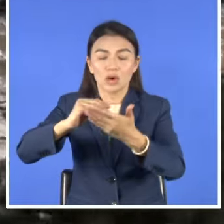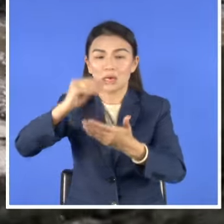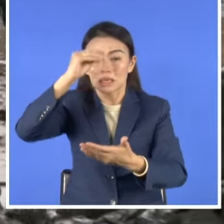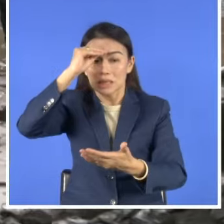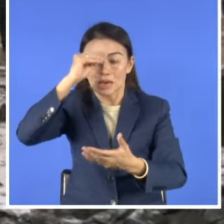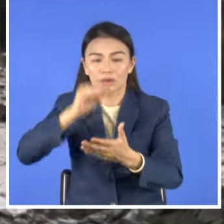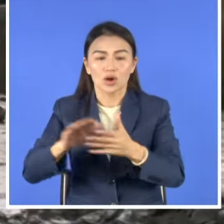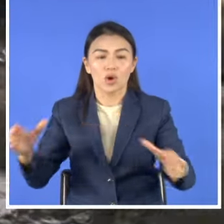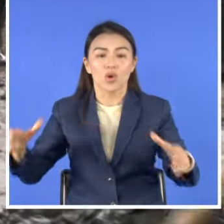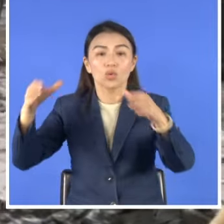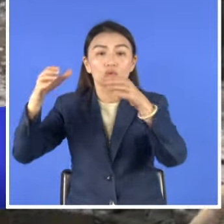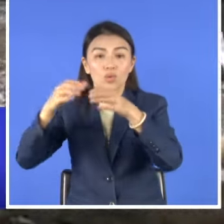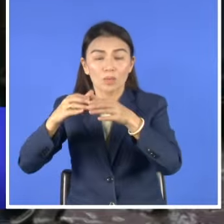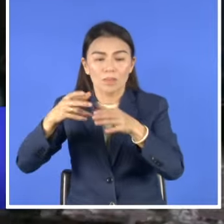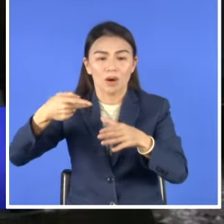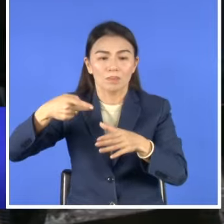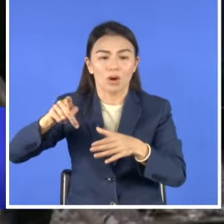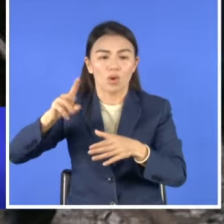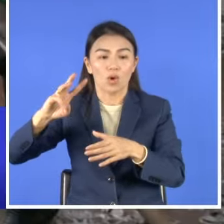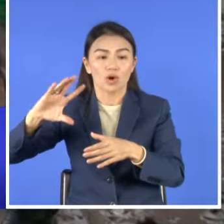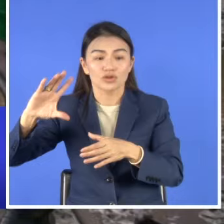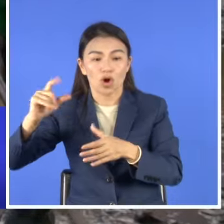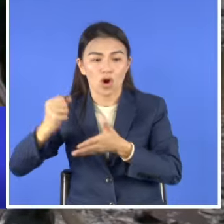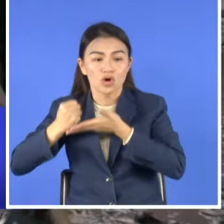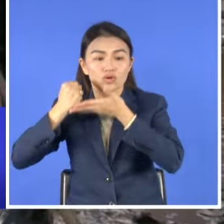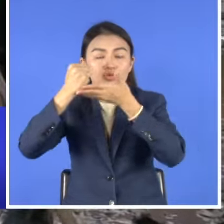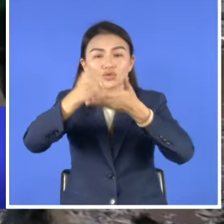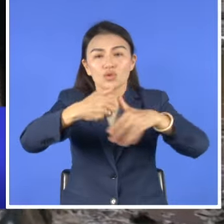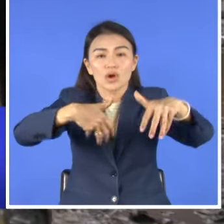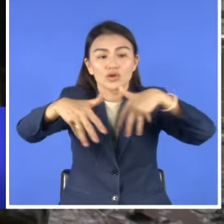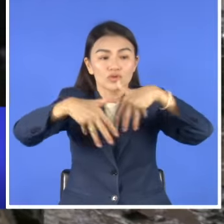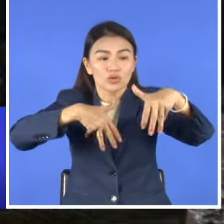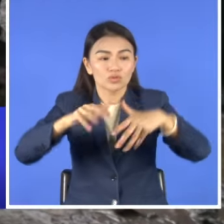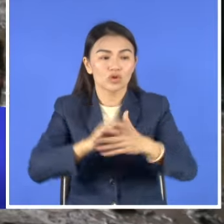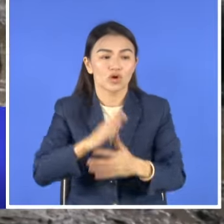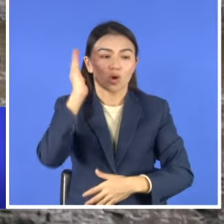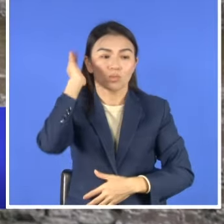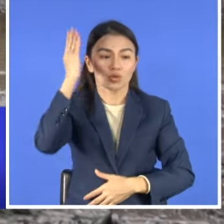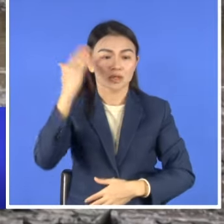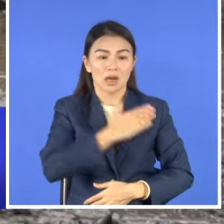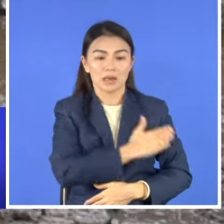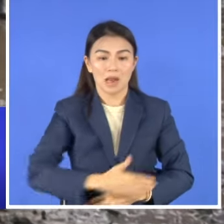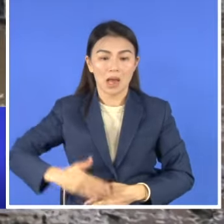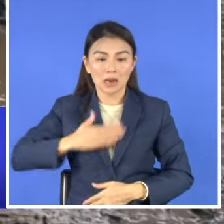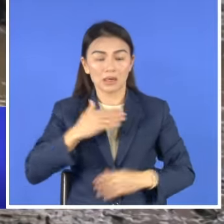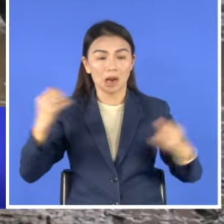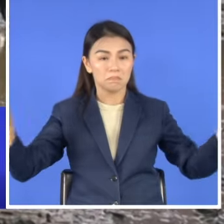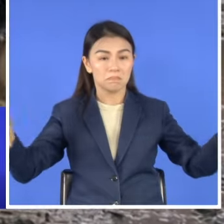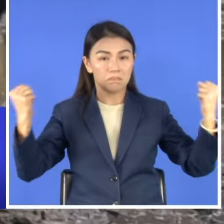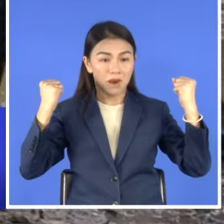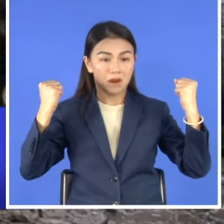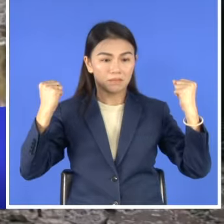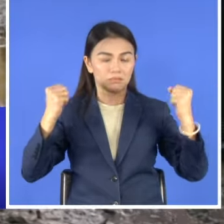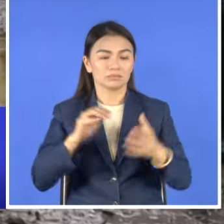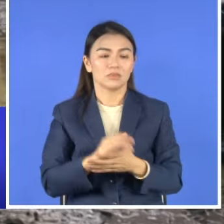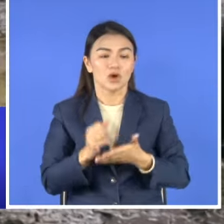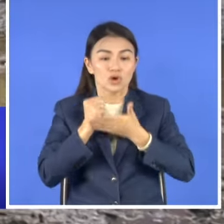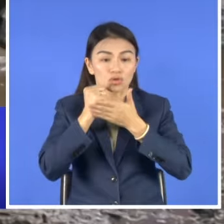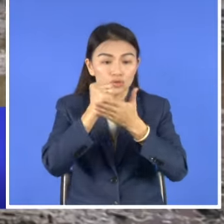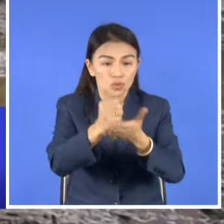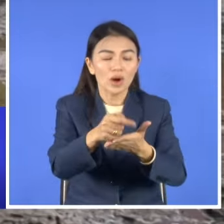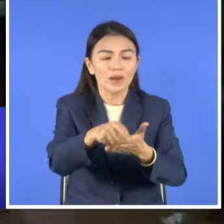คาราวาอาชีวะร่วมด้วยช่วยประชาชนเลยค่ะหนุ่มๆร่างกายแข็งแรงกันยำพอจะมีทักษะในการซ่อมในการแก้